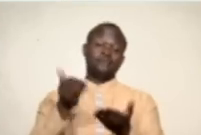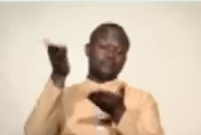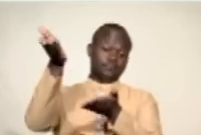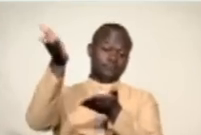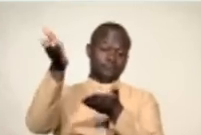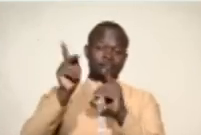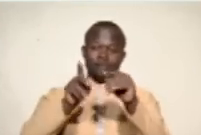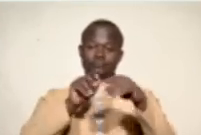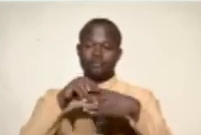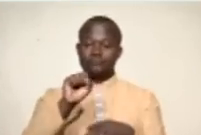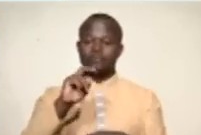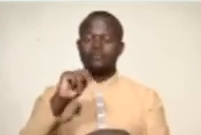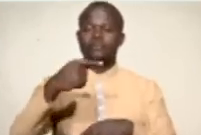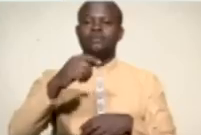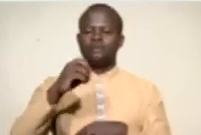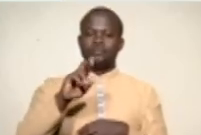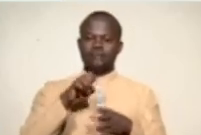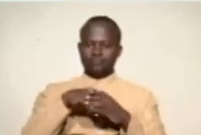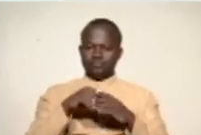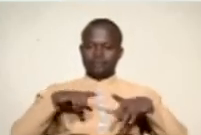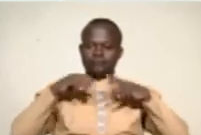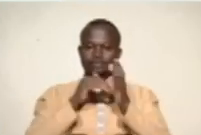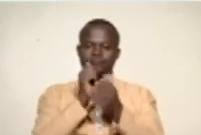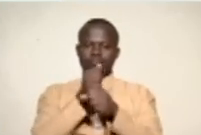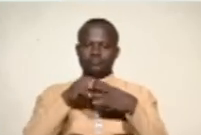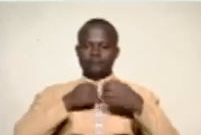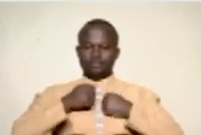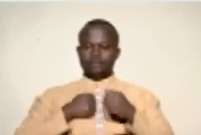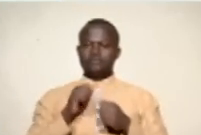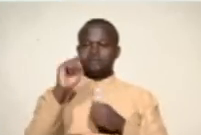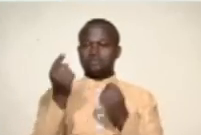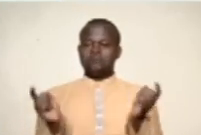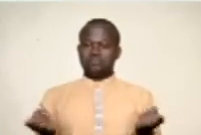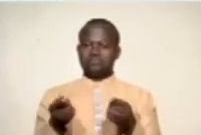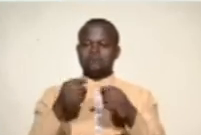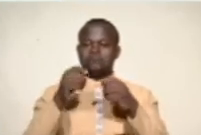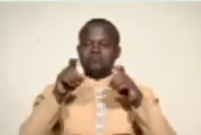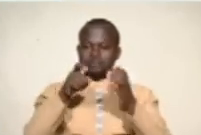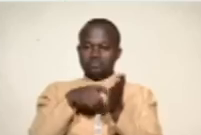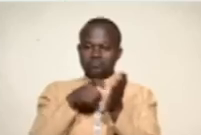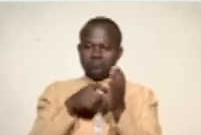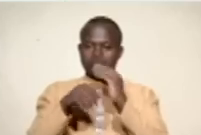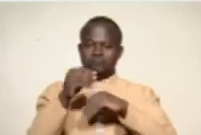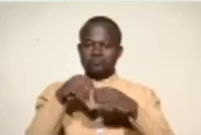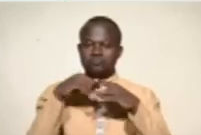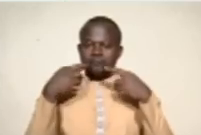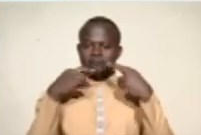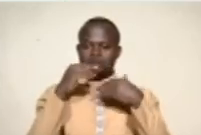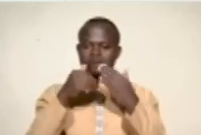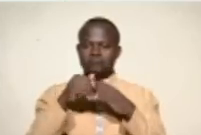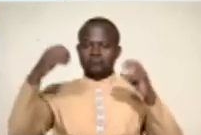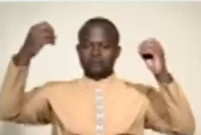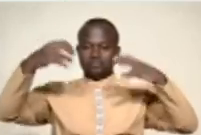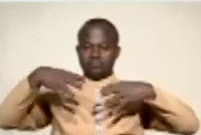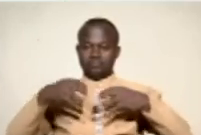nahasanze abanyasingapore batuye banakorera mu Rwanda. Umwe yorora inkoko akaba zigurisha mu maresitora yo muri